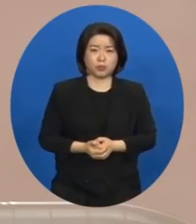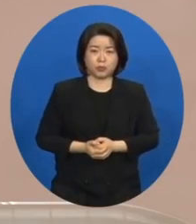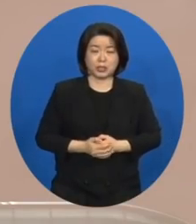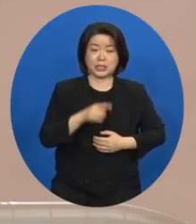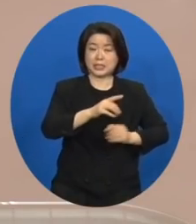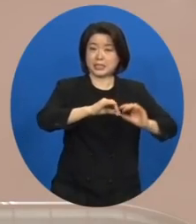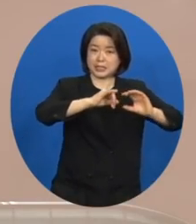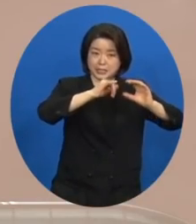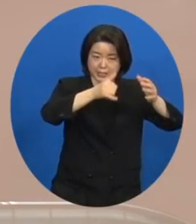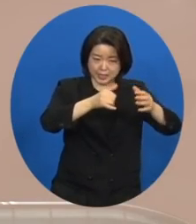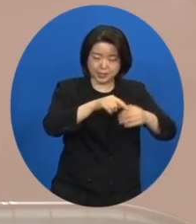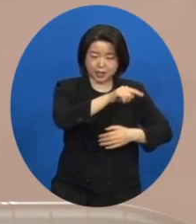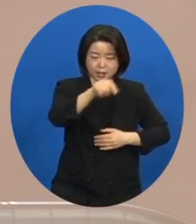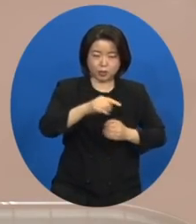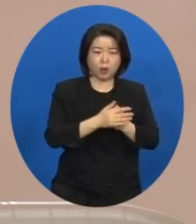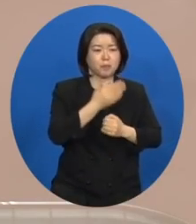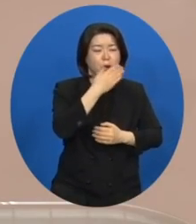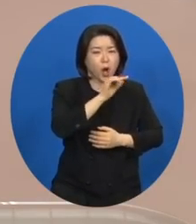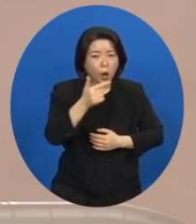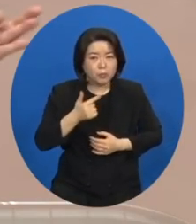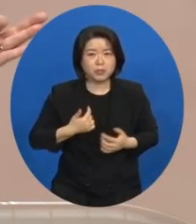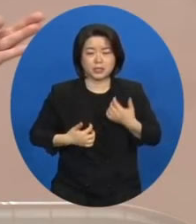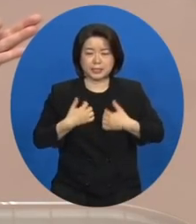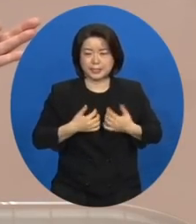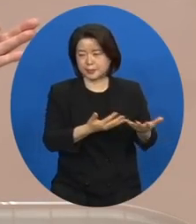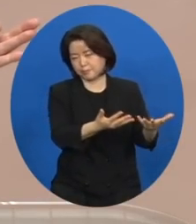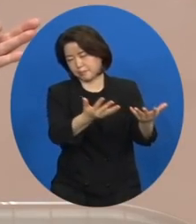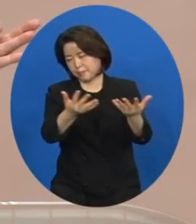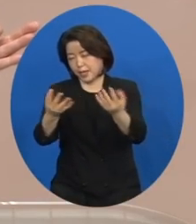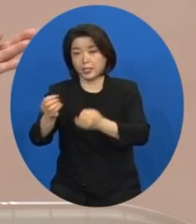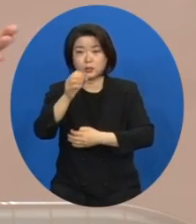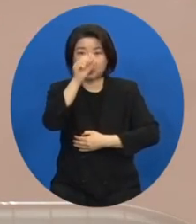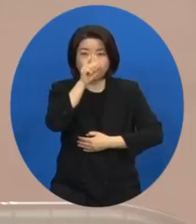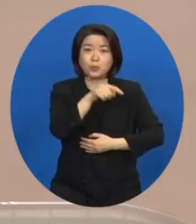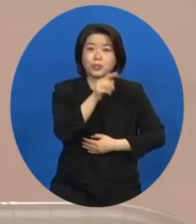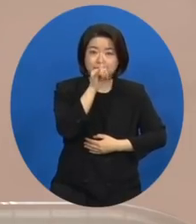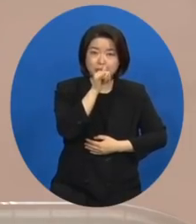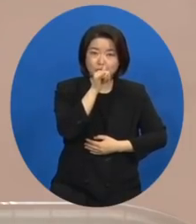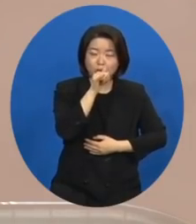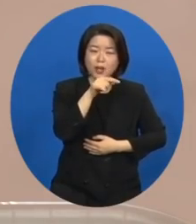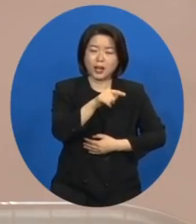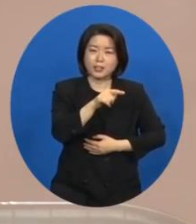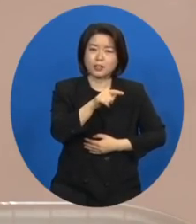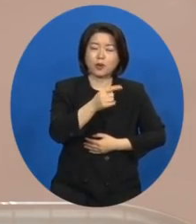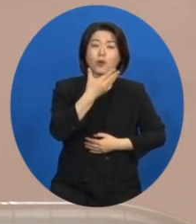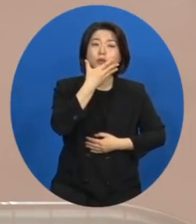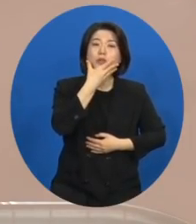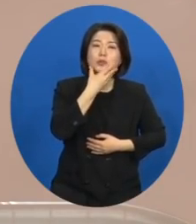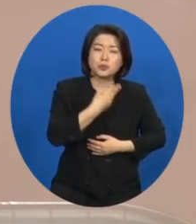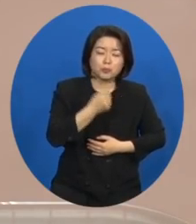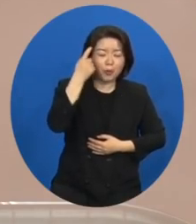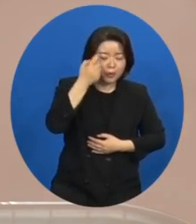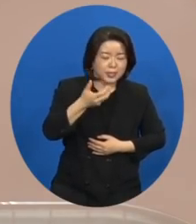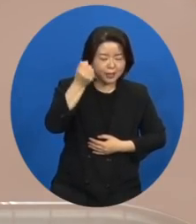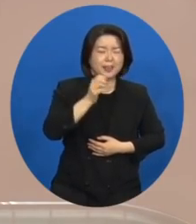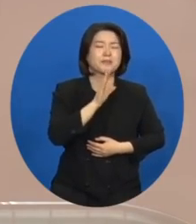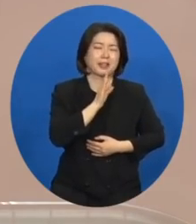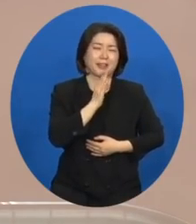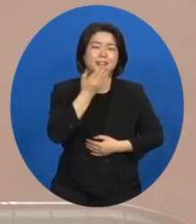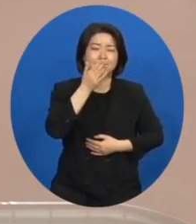것들 음식이나 뭐 즐거움 우리가 누리는 많은 좋은 것들이 있잖아요 우리가 이것을 축복으로 여기지만